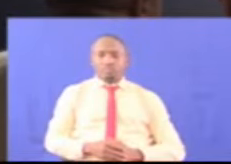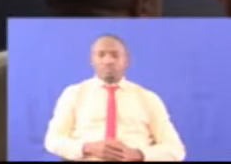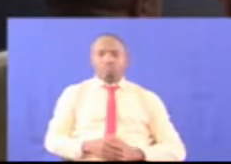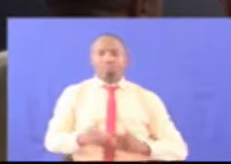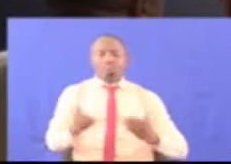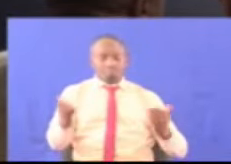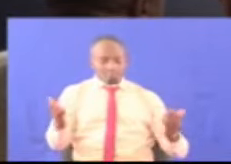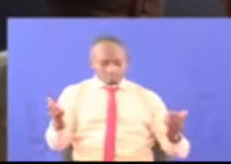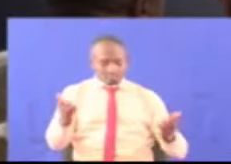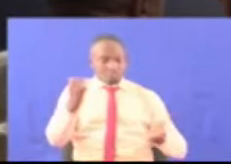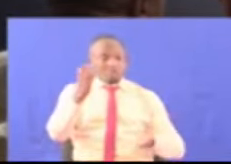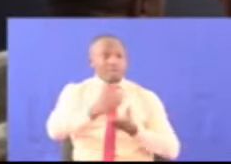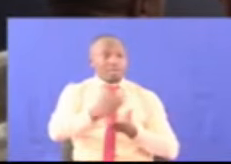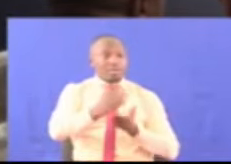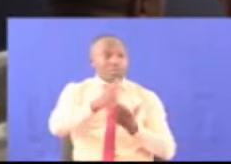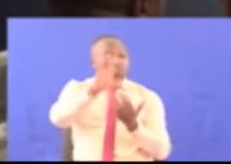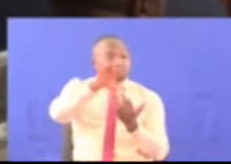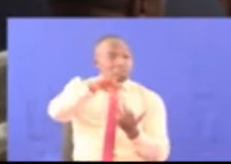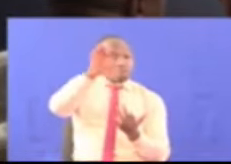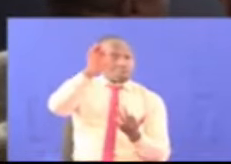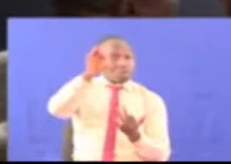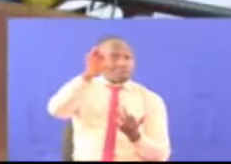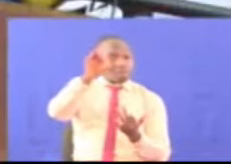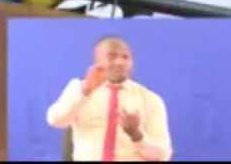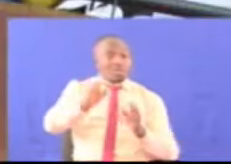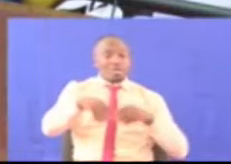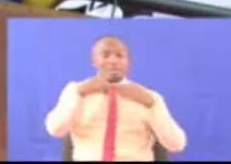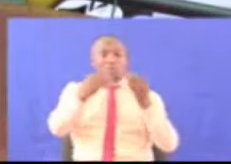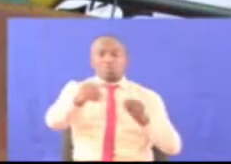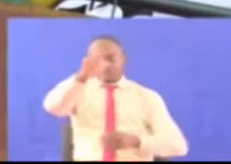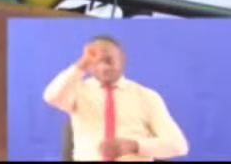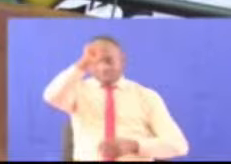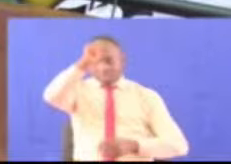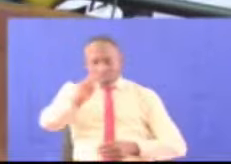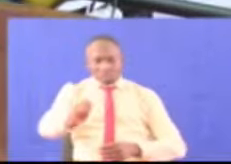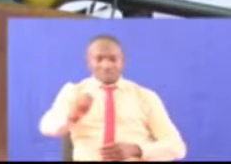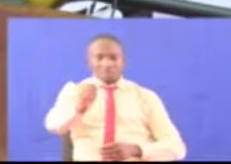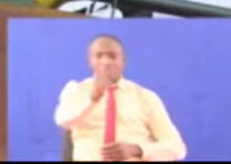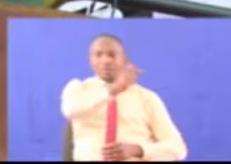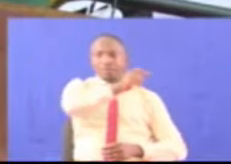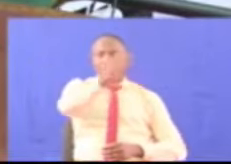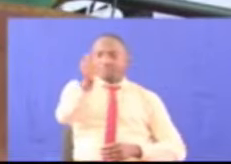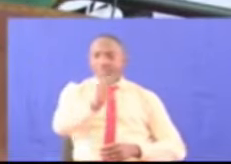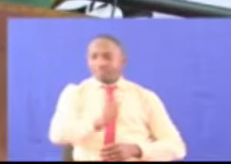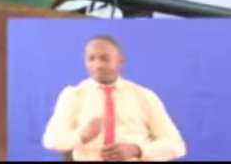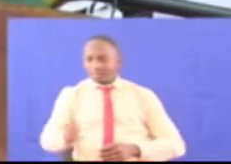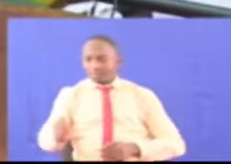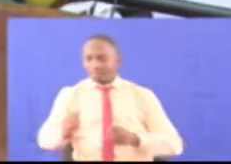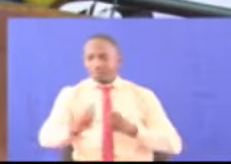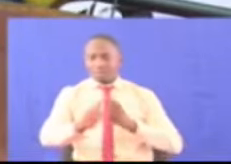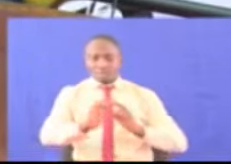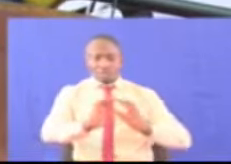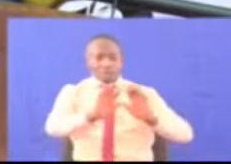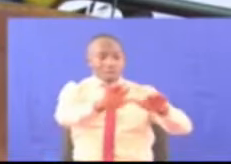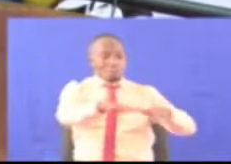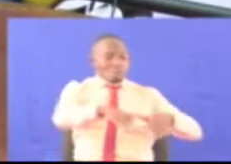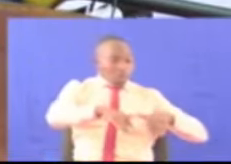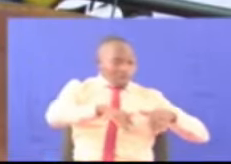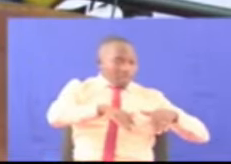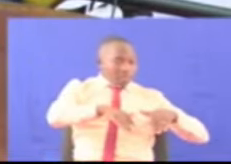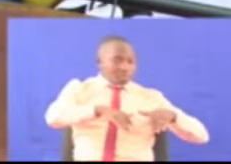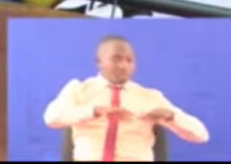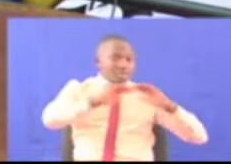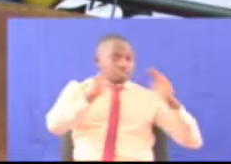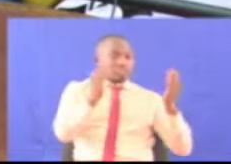Kwa hakika kuchaguliwa kwake sio tu kwa heshima kubwa kwa Tanzania, bunge letu na Chama cha Mapinduzi, bali pia kwa